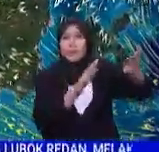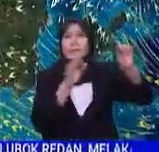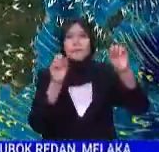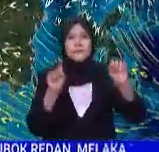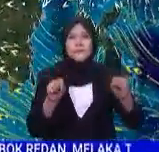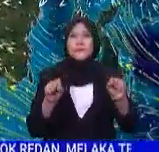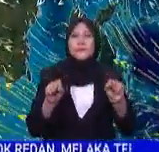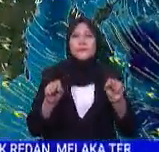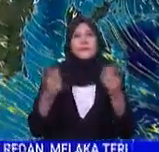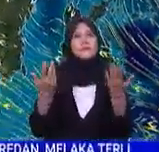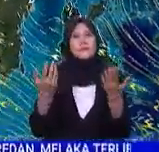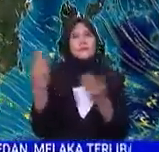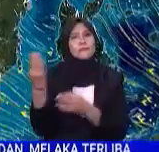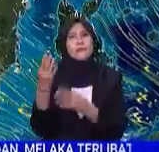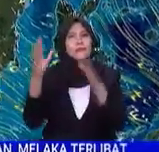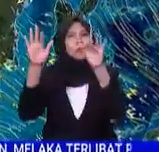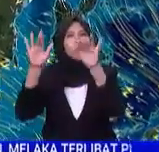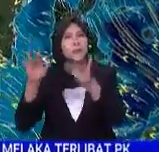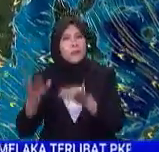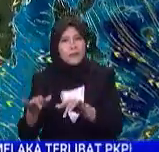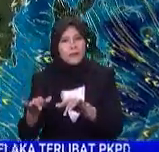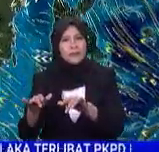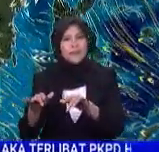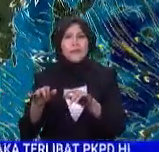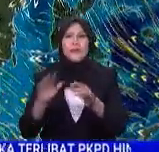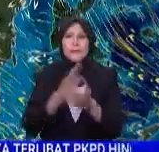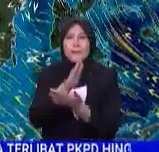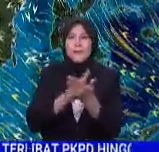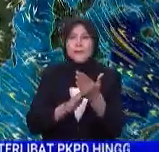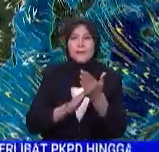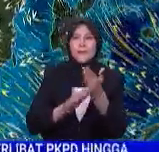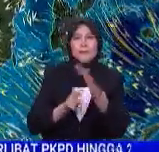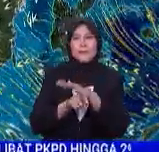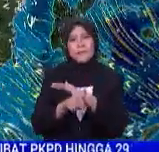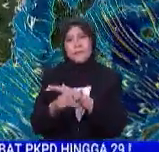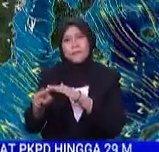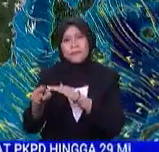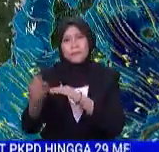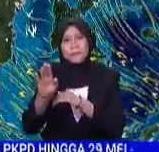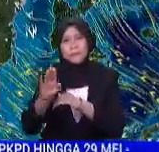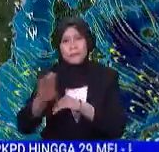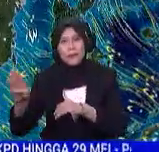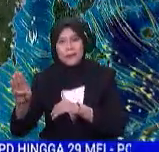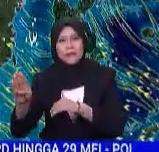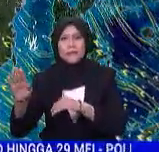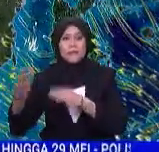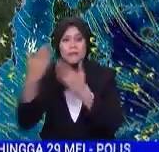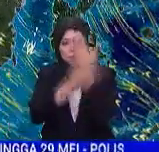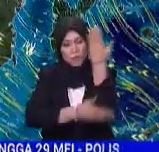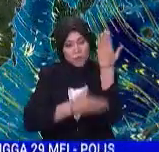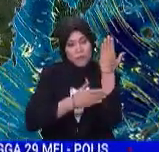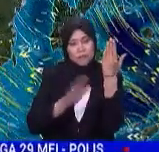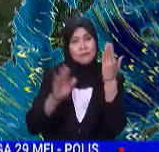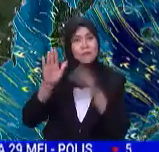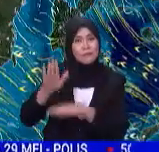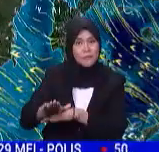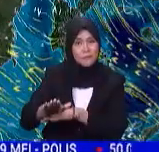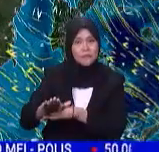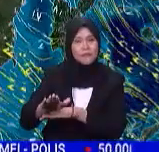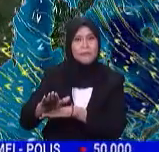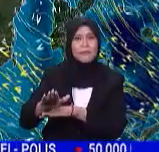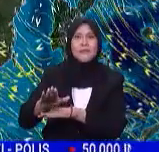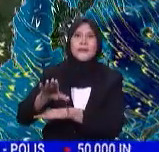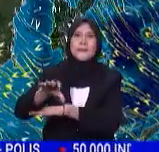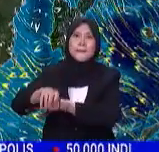memberikan potensi keadaan cuaca lembap, terutamanya melibatkan bahagian pedalaman pantai barat semenanjung pada waktu petang sehinggalah